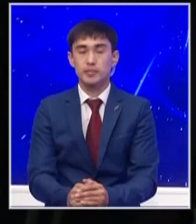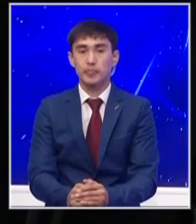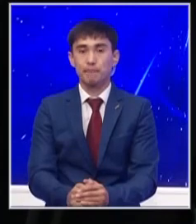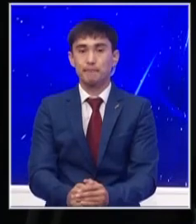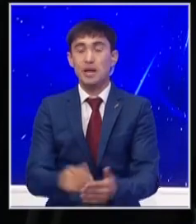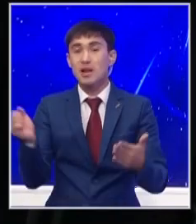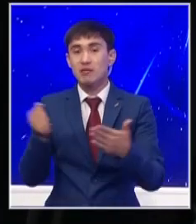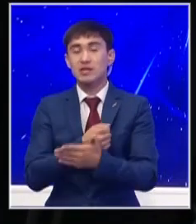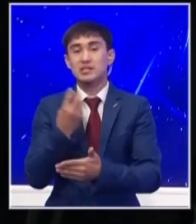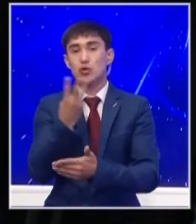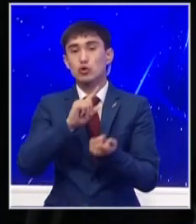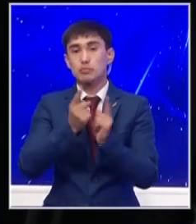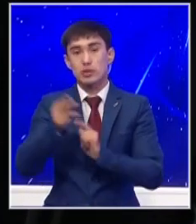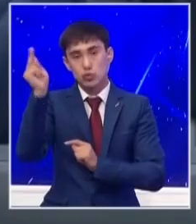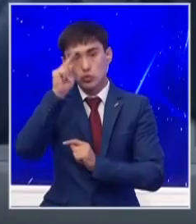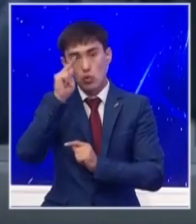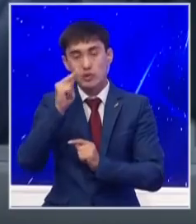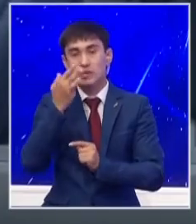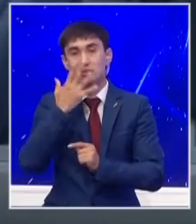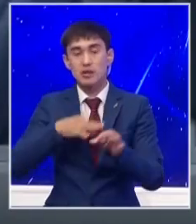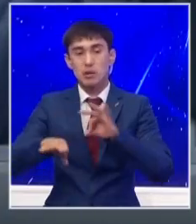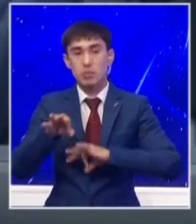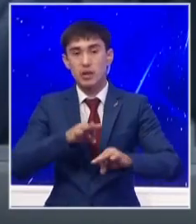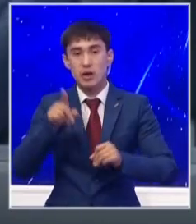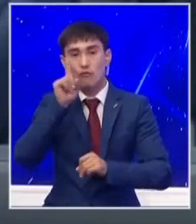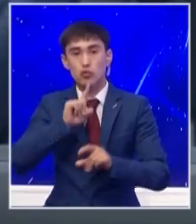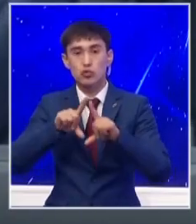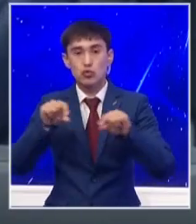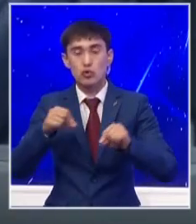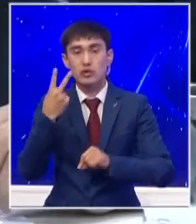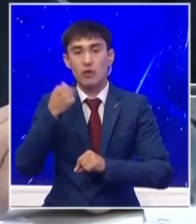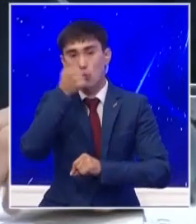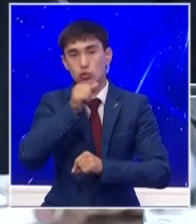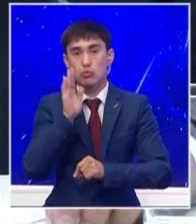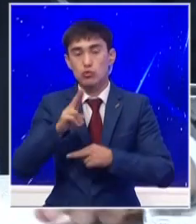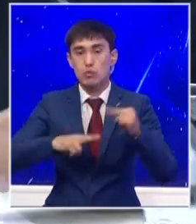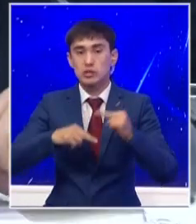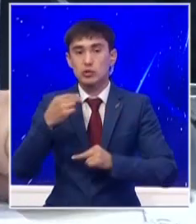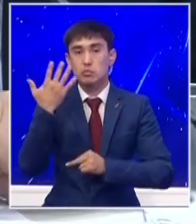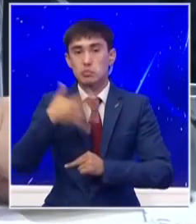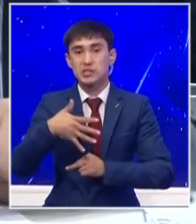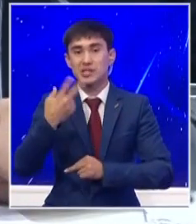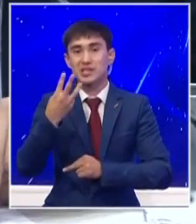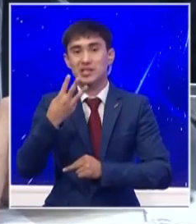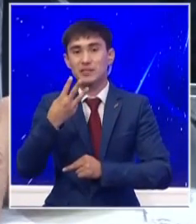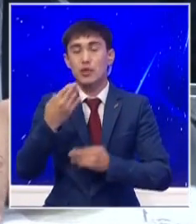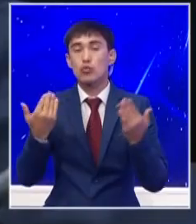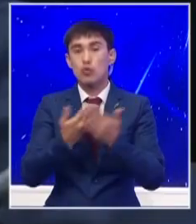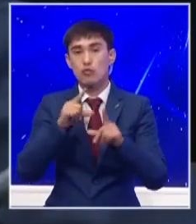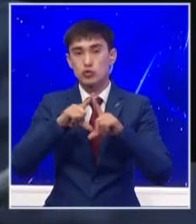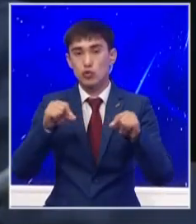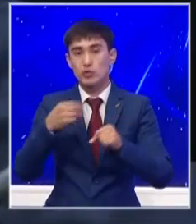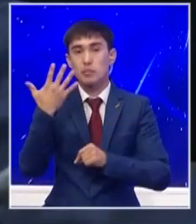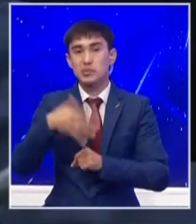для ликвидации трехсменных школ в рамках национального проекта «Комфортная школа» за 2 года будет построено 53 новых школы